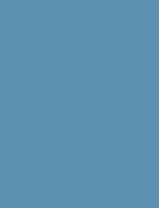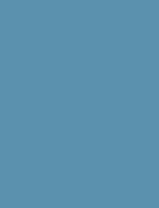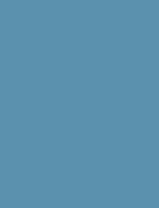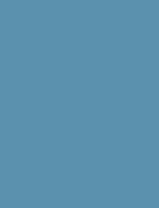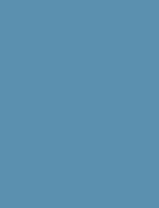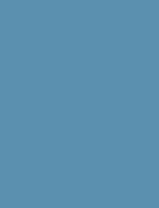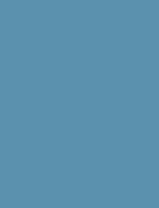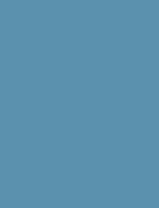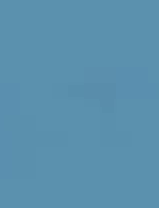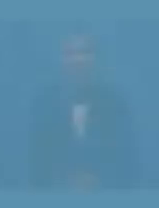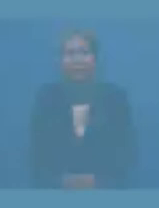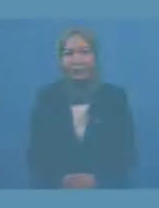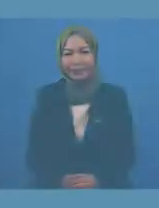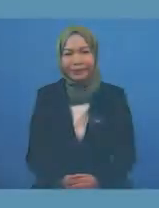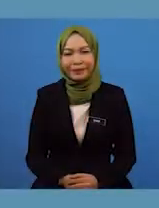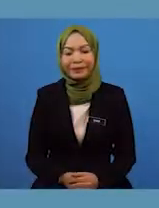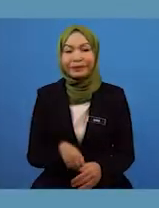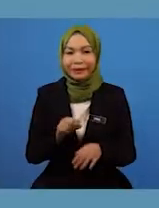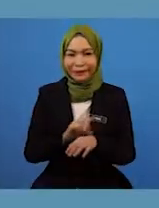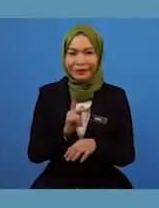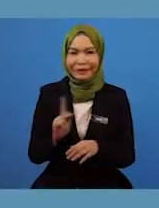dan kita akan dapat jawapannya